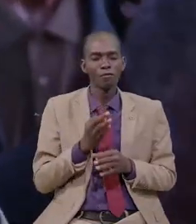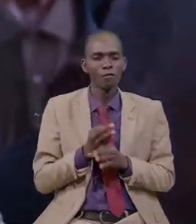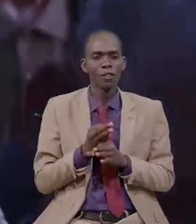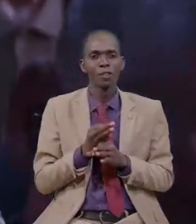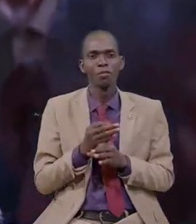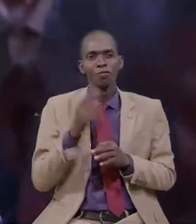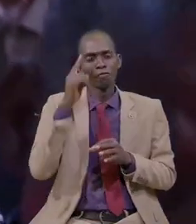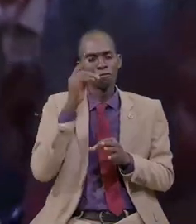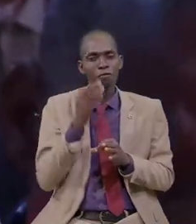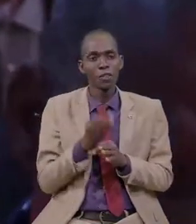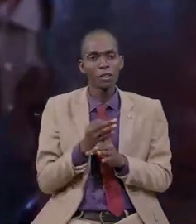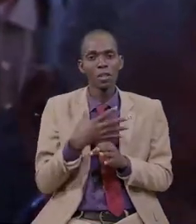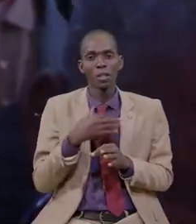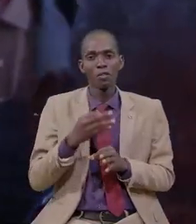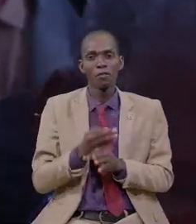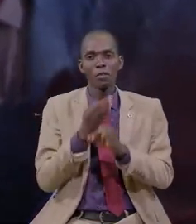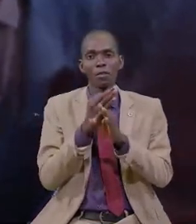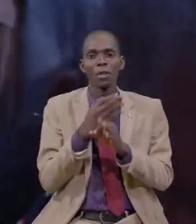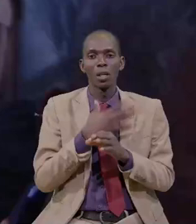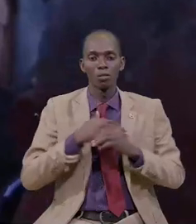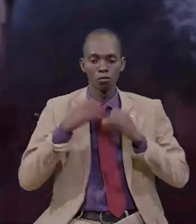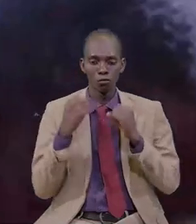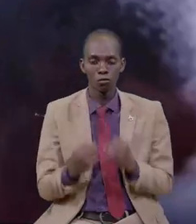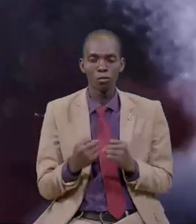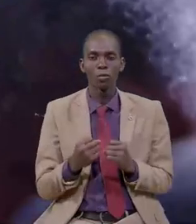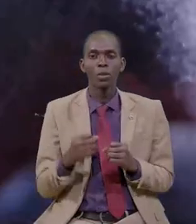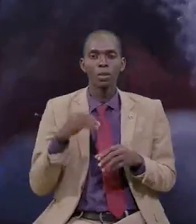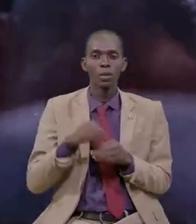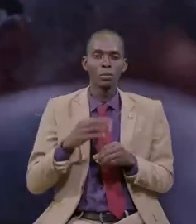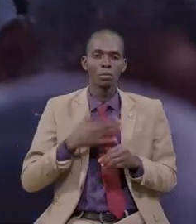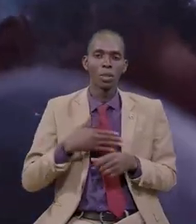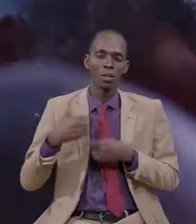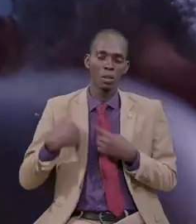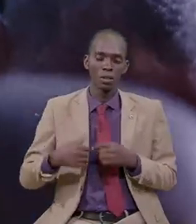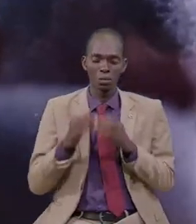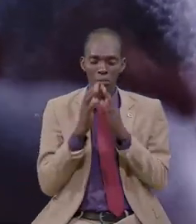fidélité, la fortitude dans mon cœur.